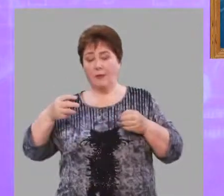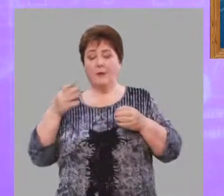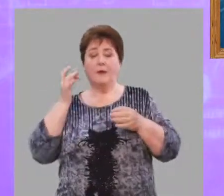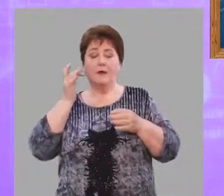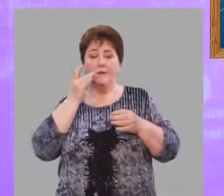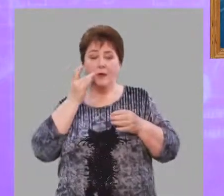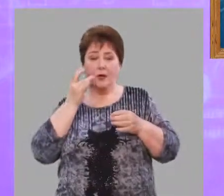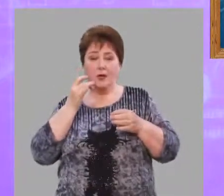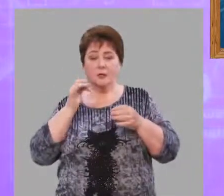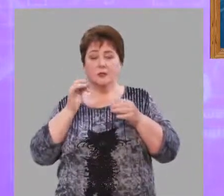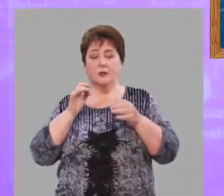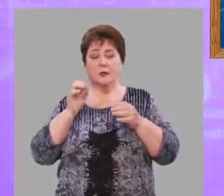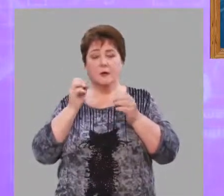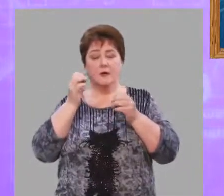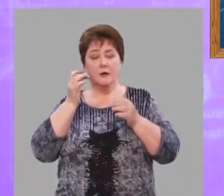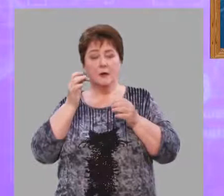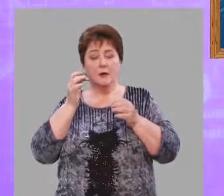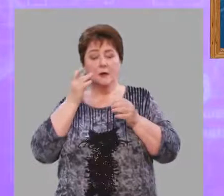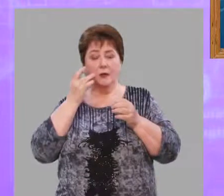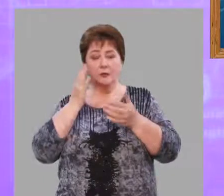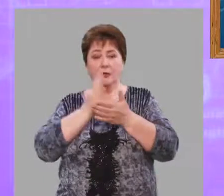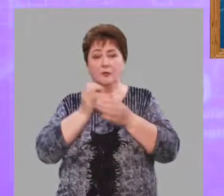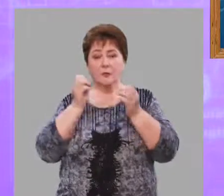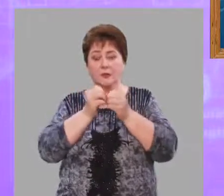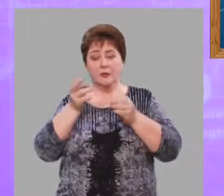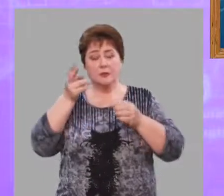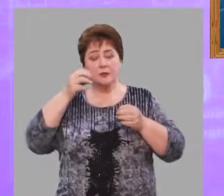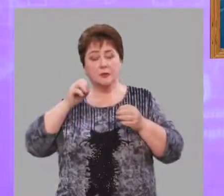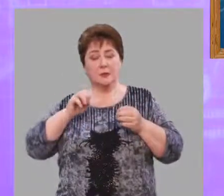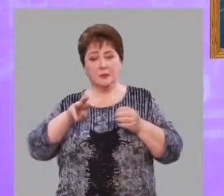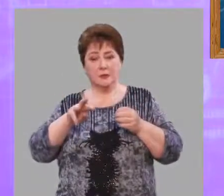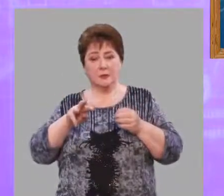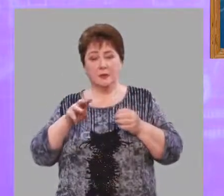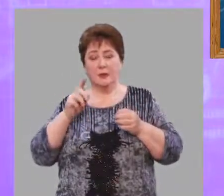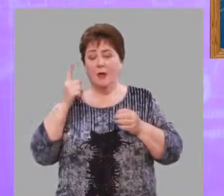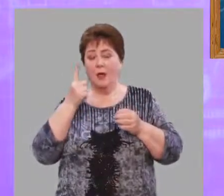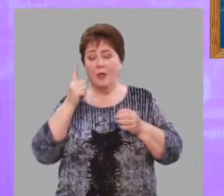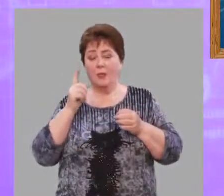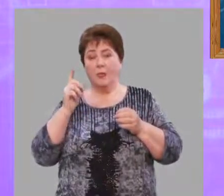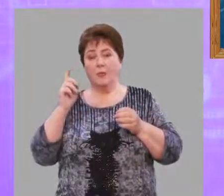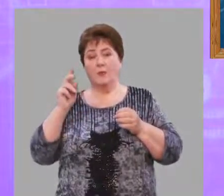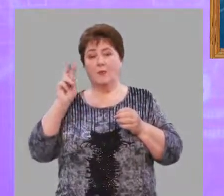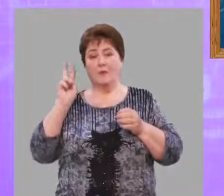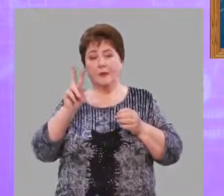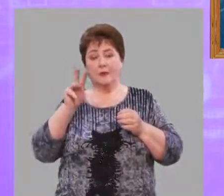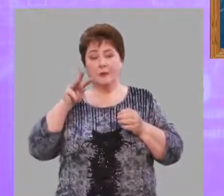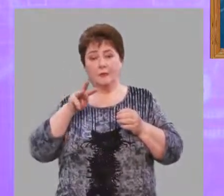которых по 10 дециметров квадратных, то всего в одном квадратном